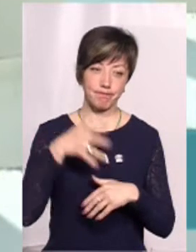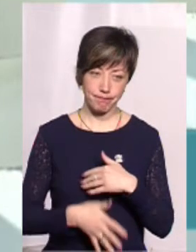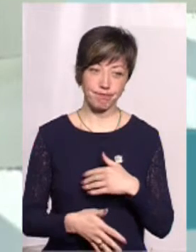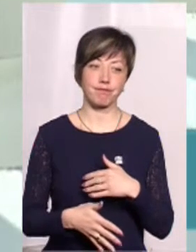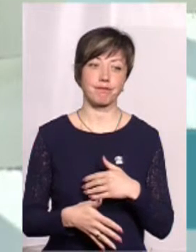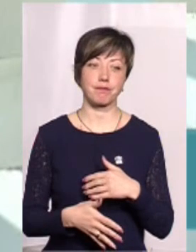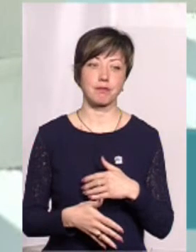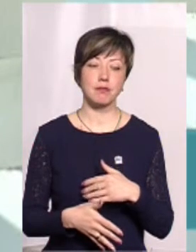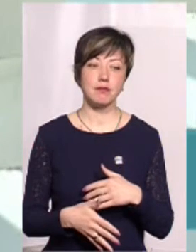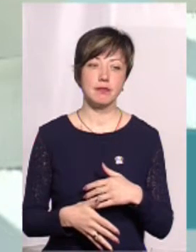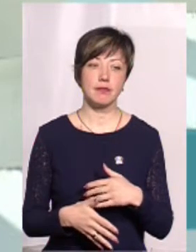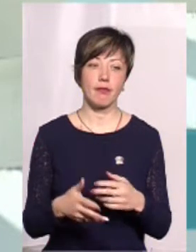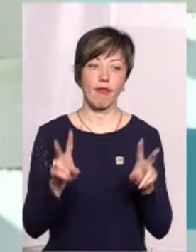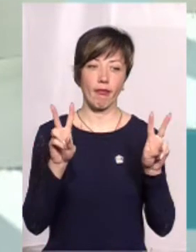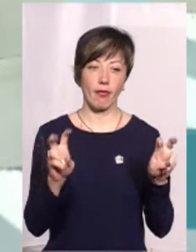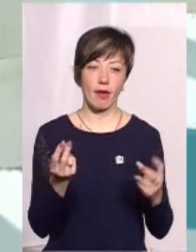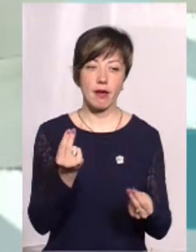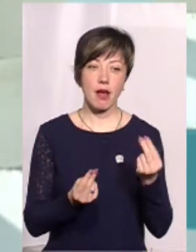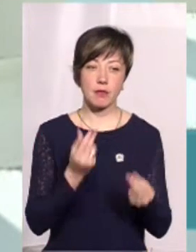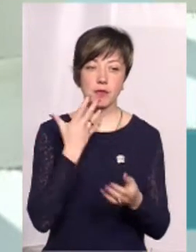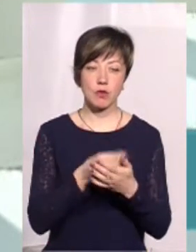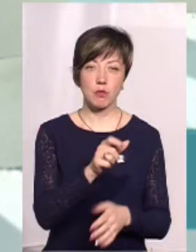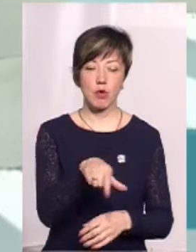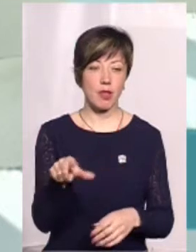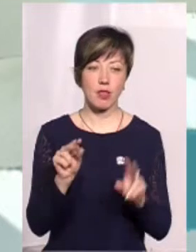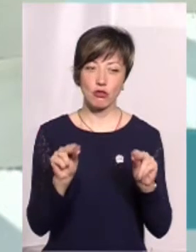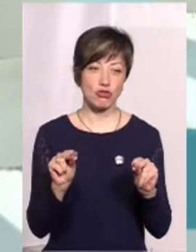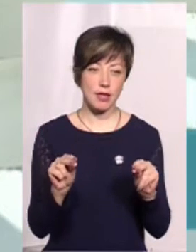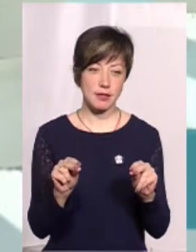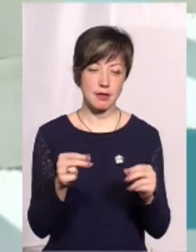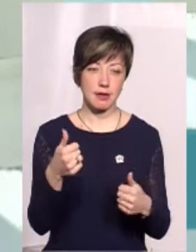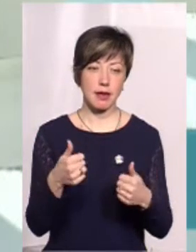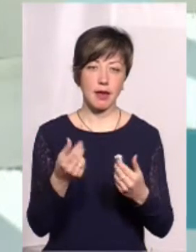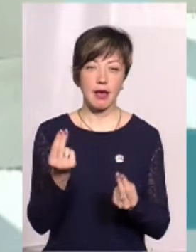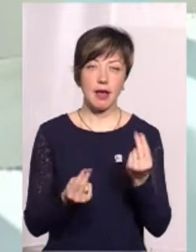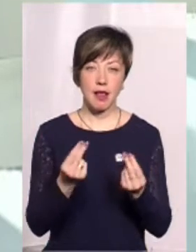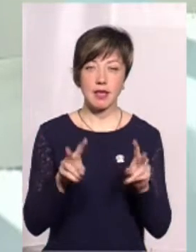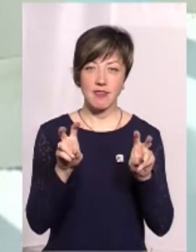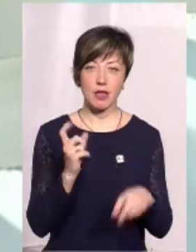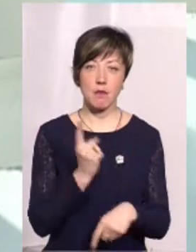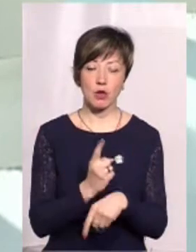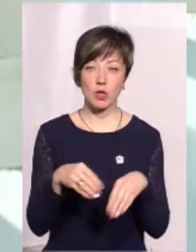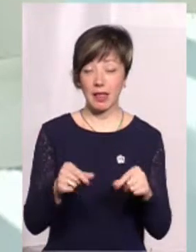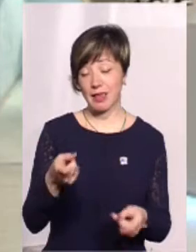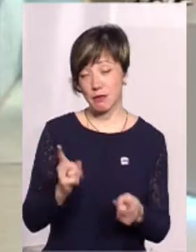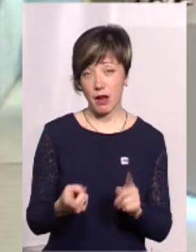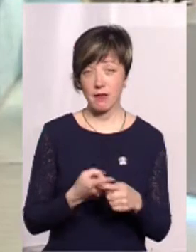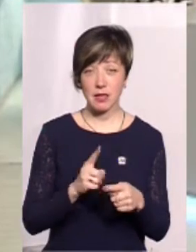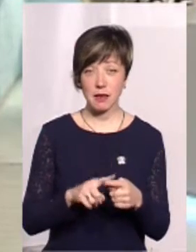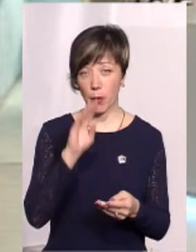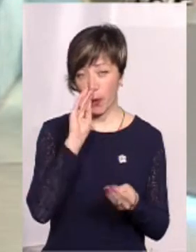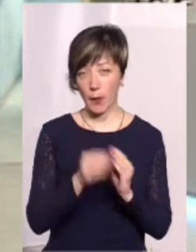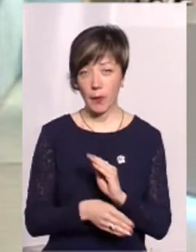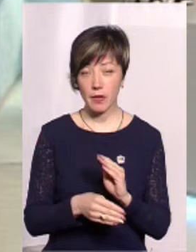свідомо грається своїми громадянами в нечесні ігри, які називаються мораторій землі. А насправді під